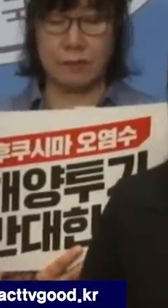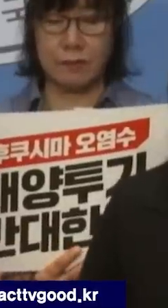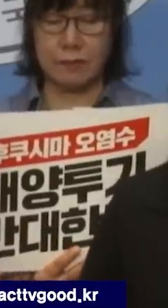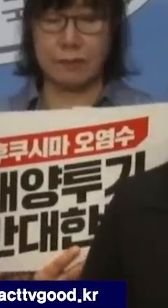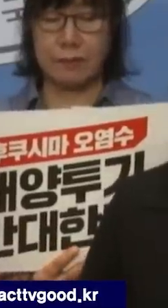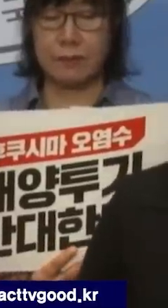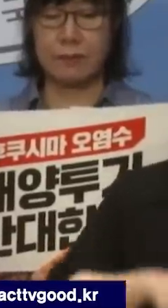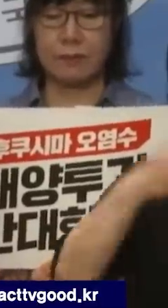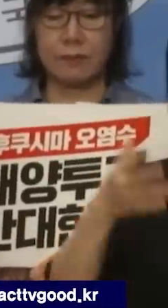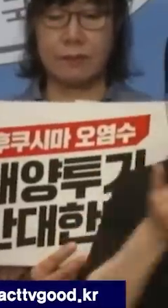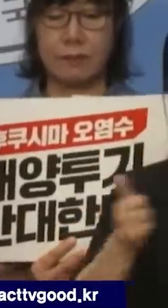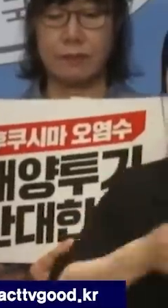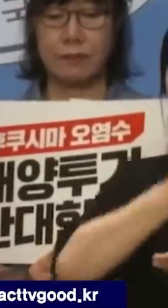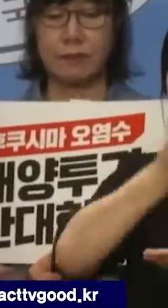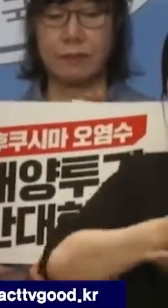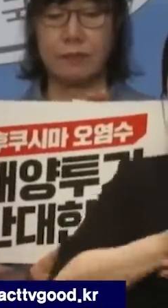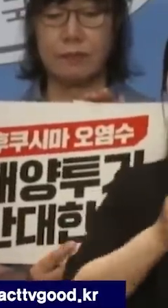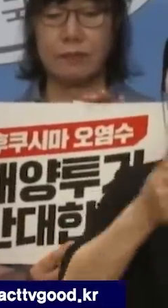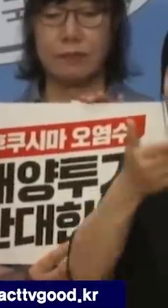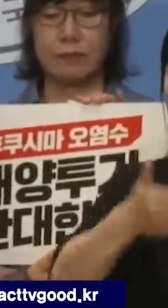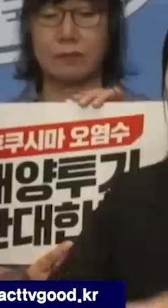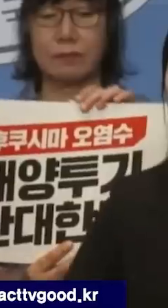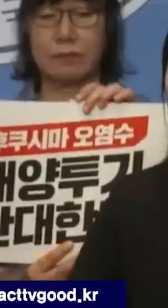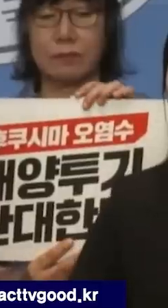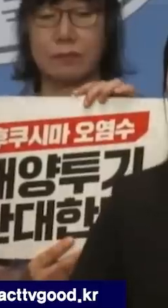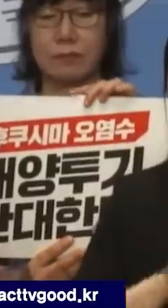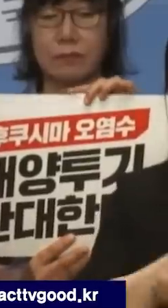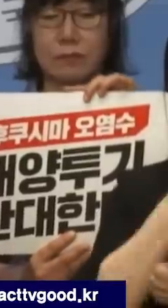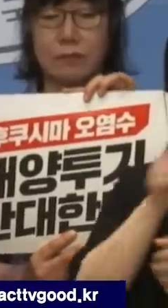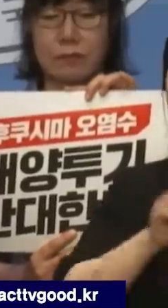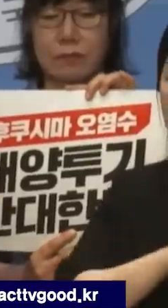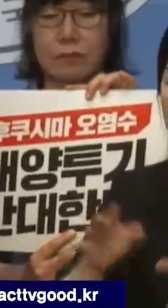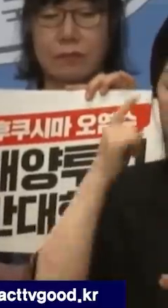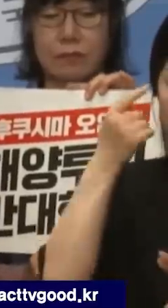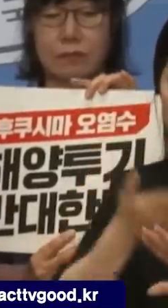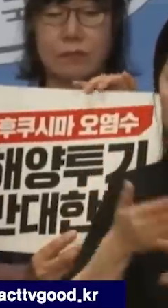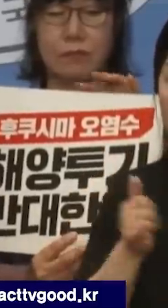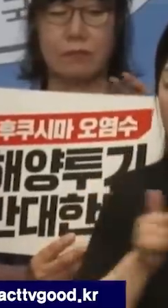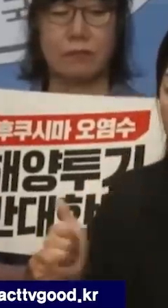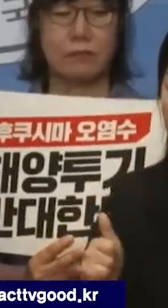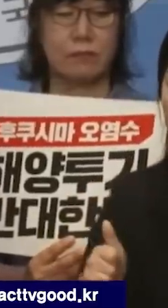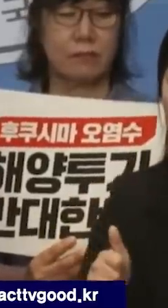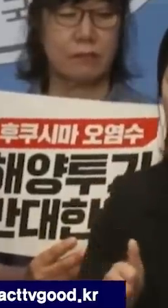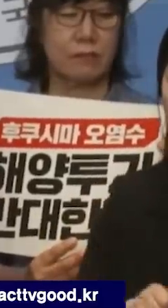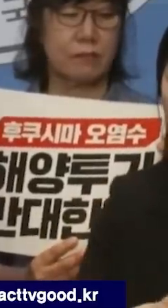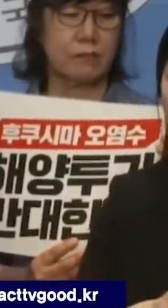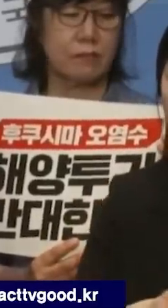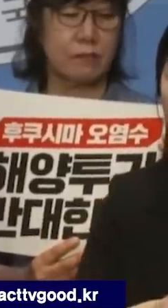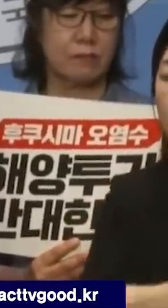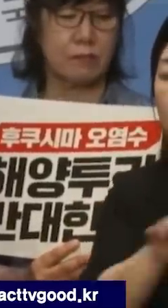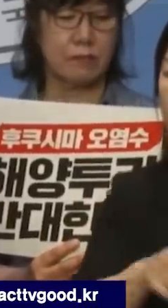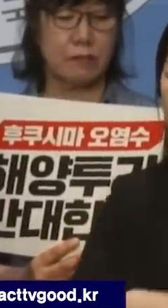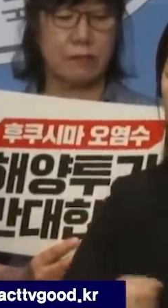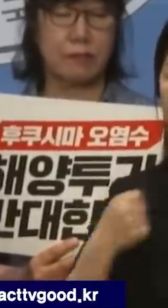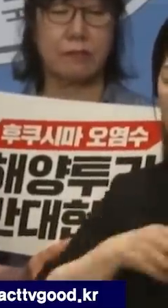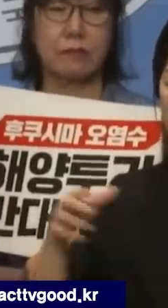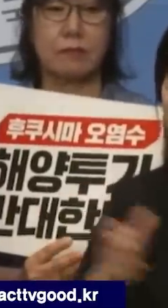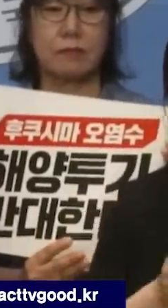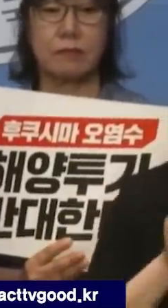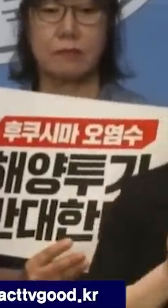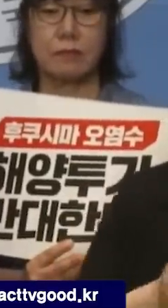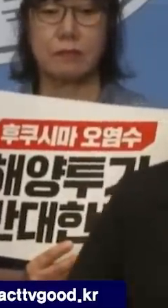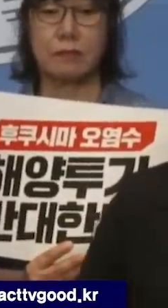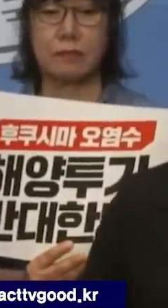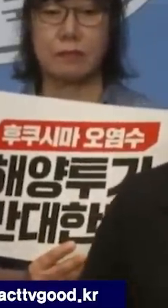어민에게 호소드립니다. 오염수 투기에 반대하는 모든 시민들의 힘을 하나로 모읍시다. 그 선두에